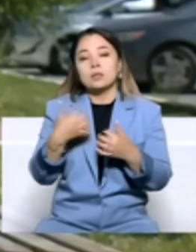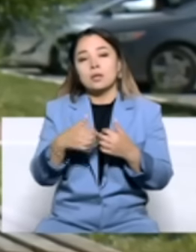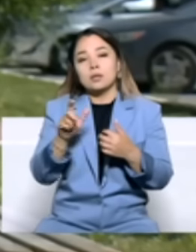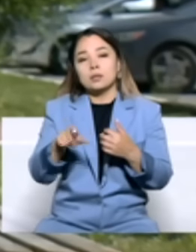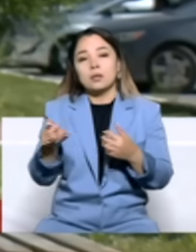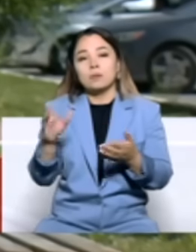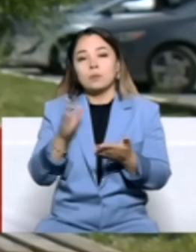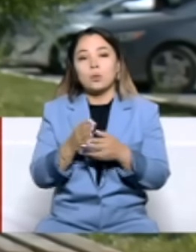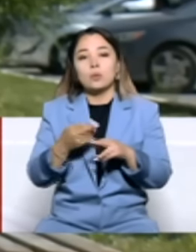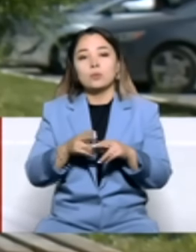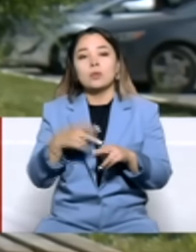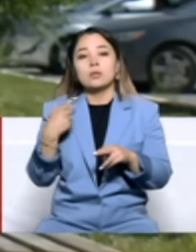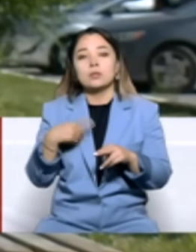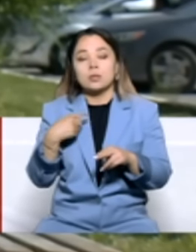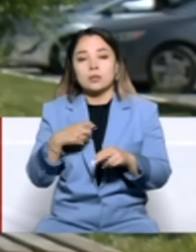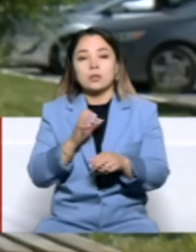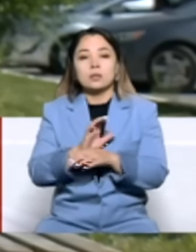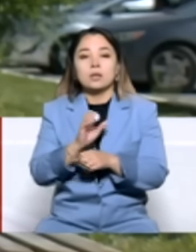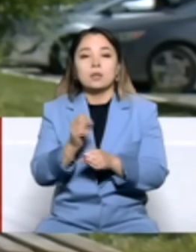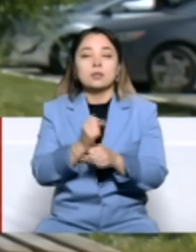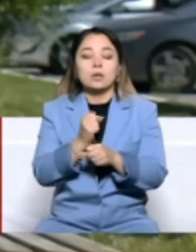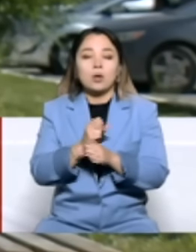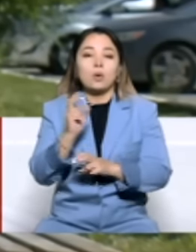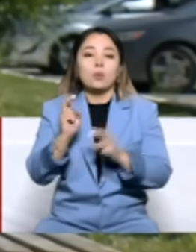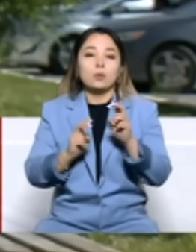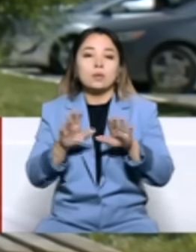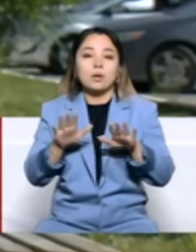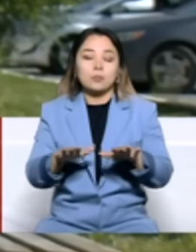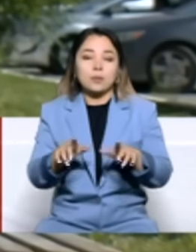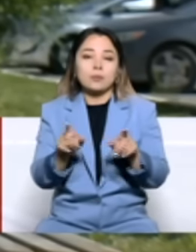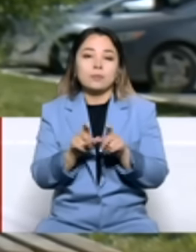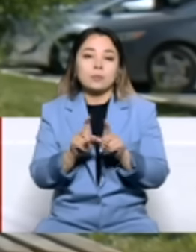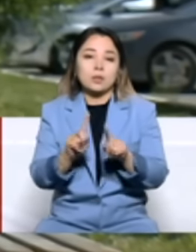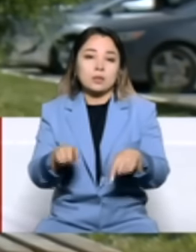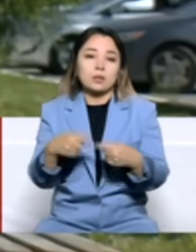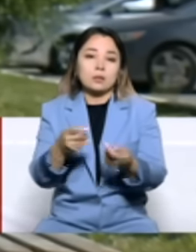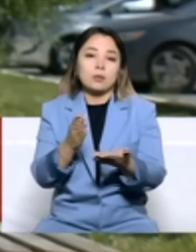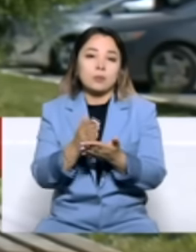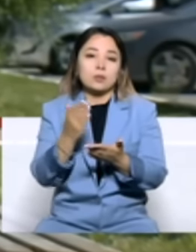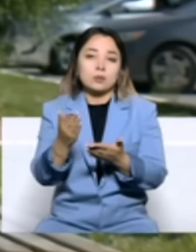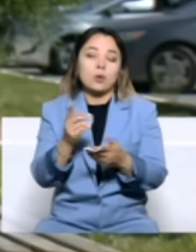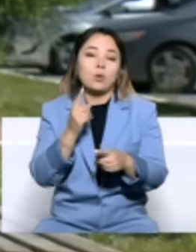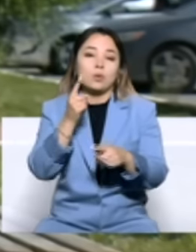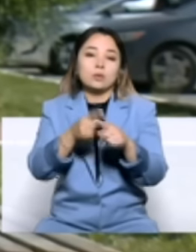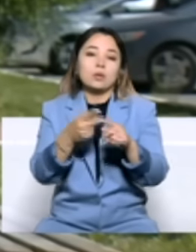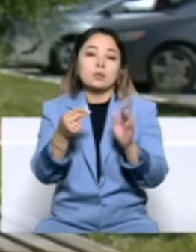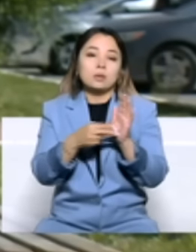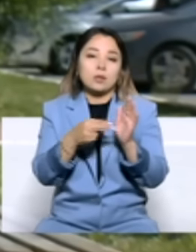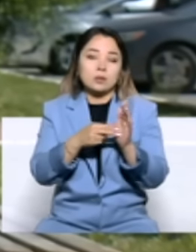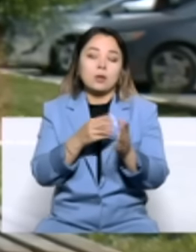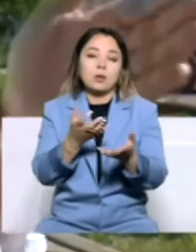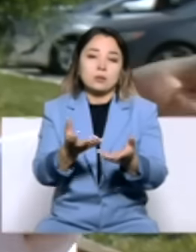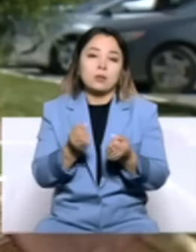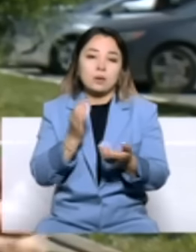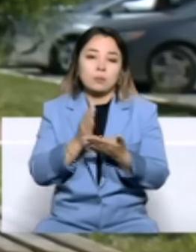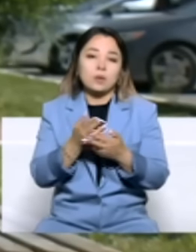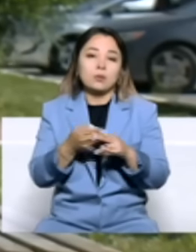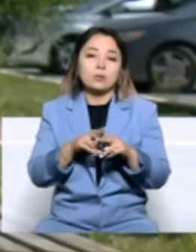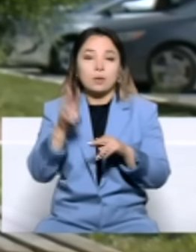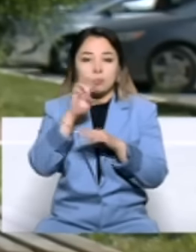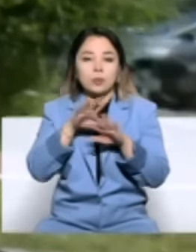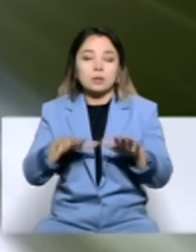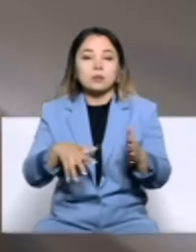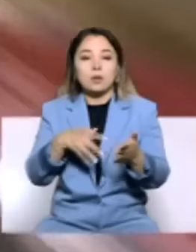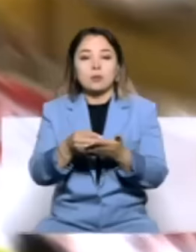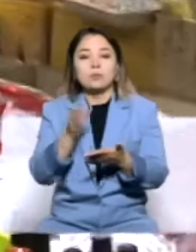Ол жаңағы өзінің шығарған өнімін дүкенге берсе, сол дүкеннен қосымша құн салығын қосып алады да, оны мемлекетке